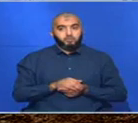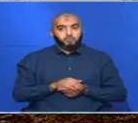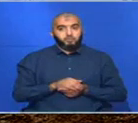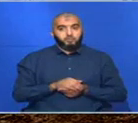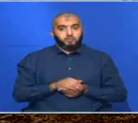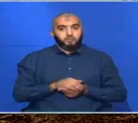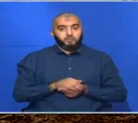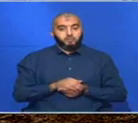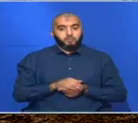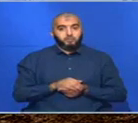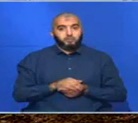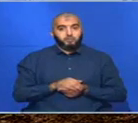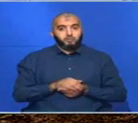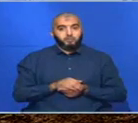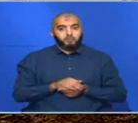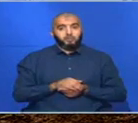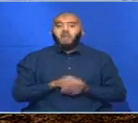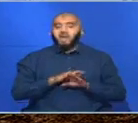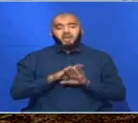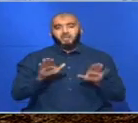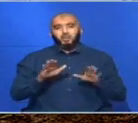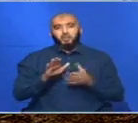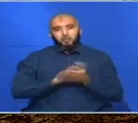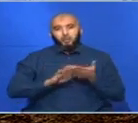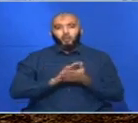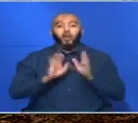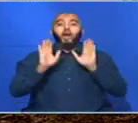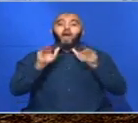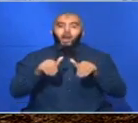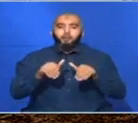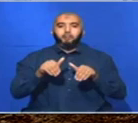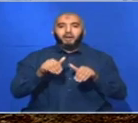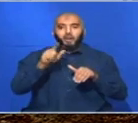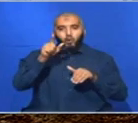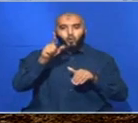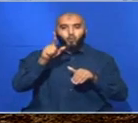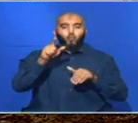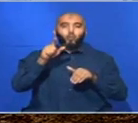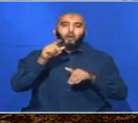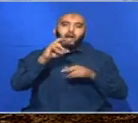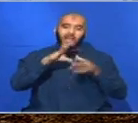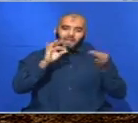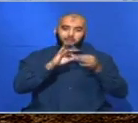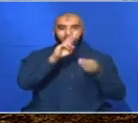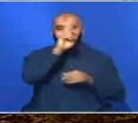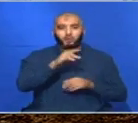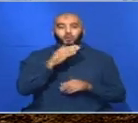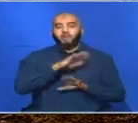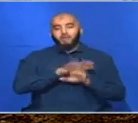ان شاء الله السيده فاطمه بارك الله فيكم جزاكم الله خيرا